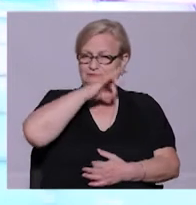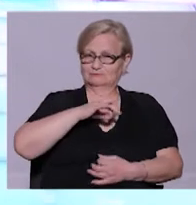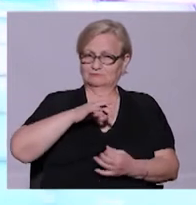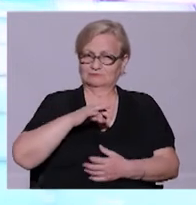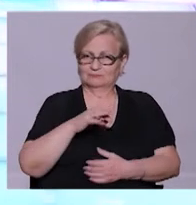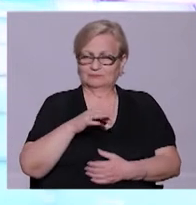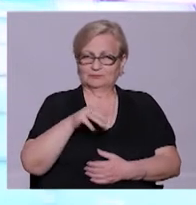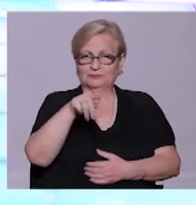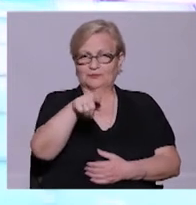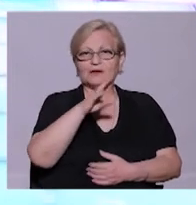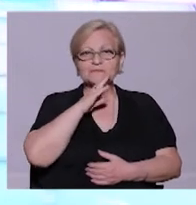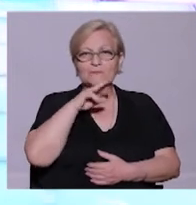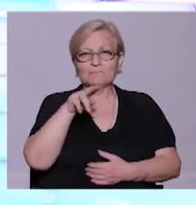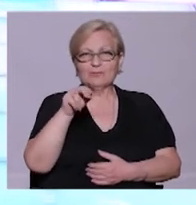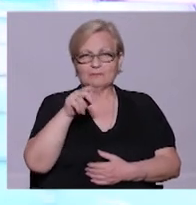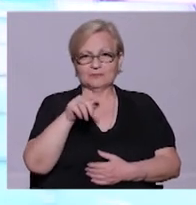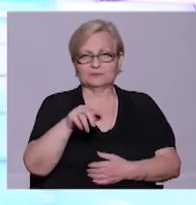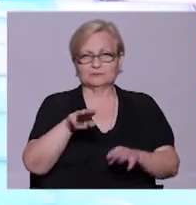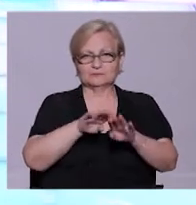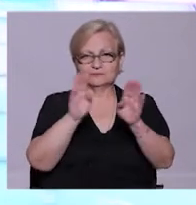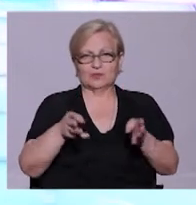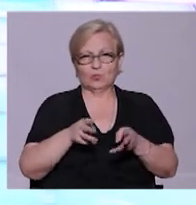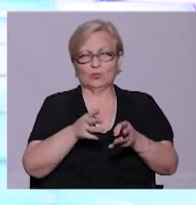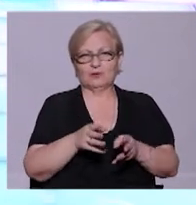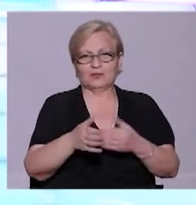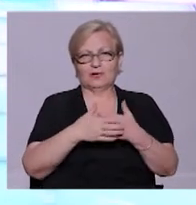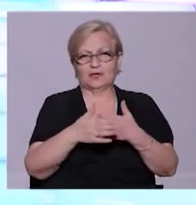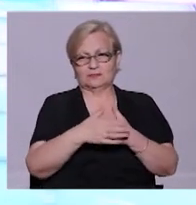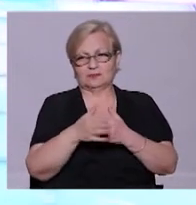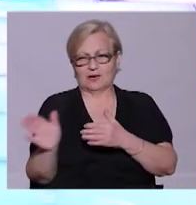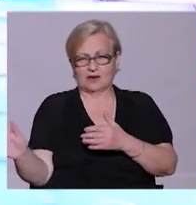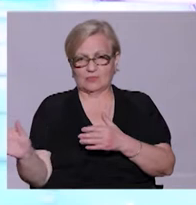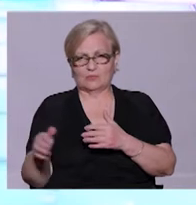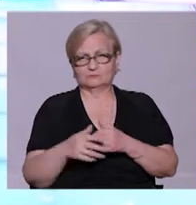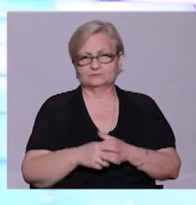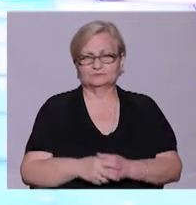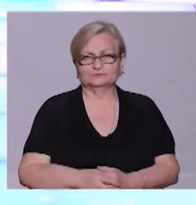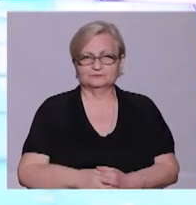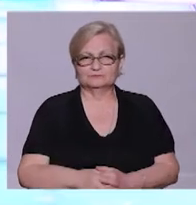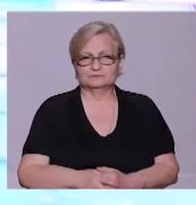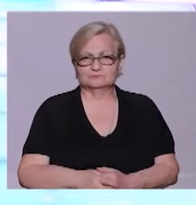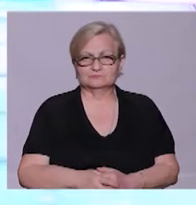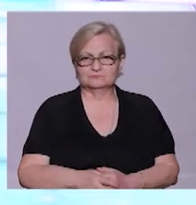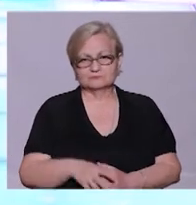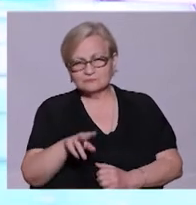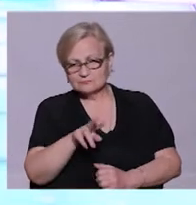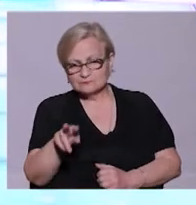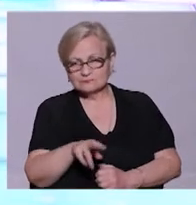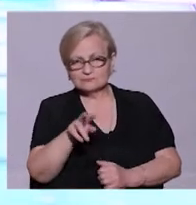გააღო ხუმელის კარი. ხუმელი, რა თქმა უნდა, გამორთული იყო და